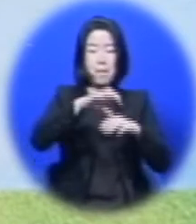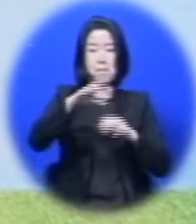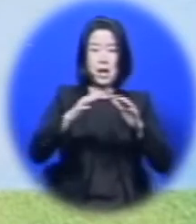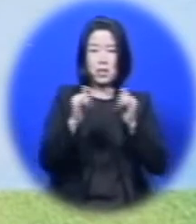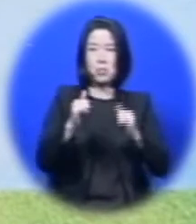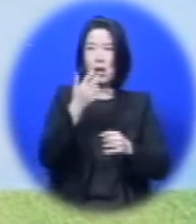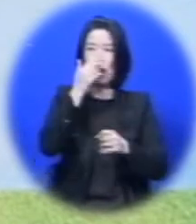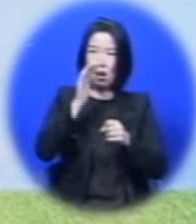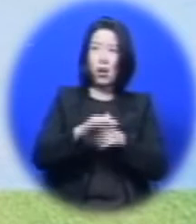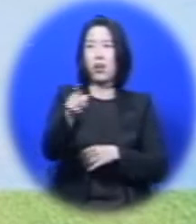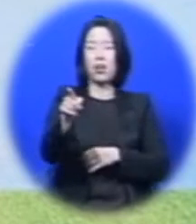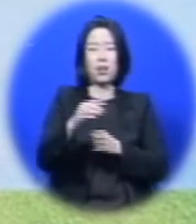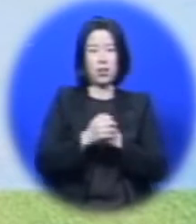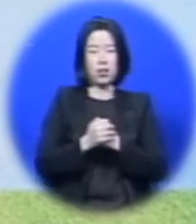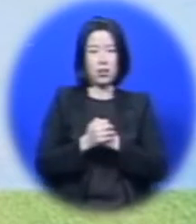거예요.